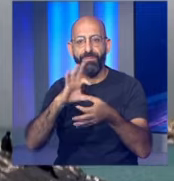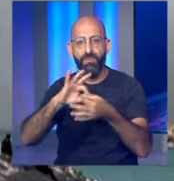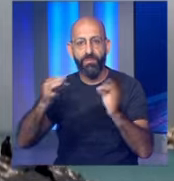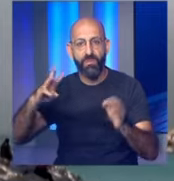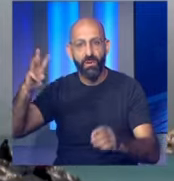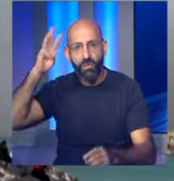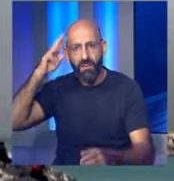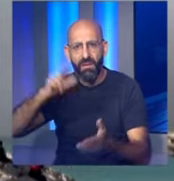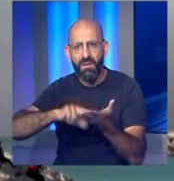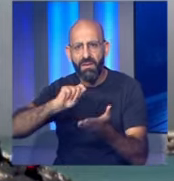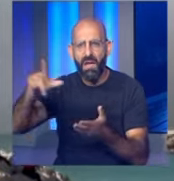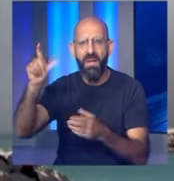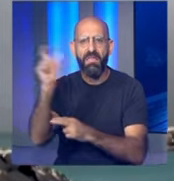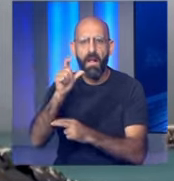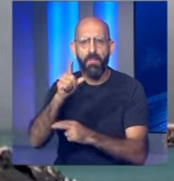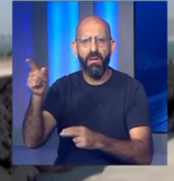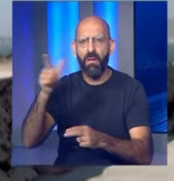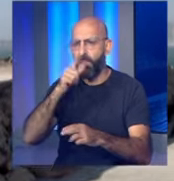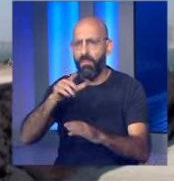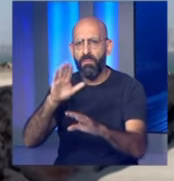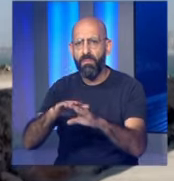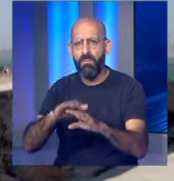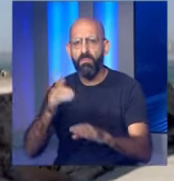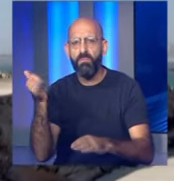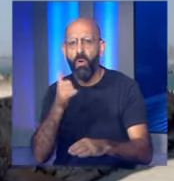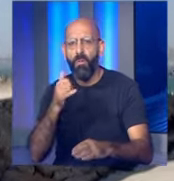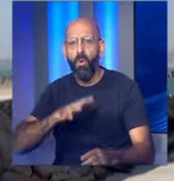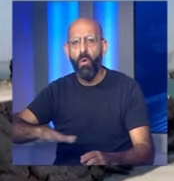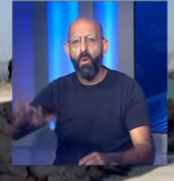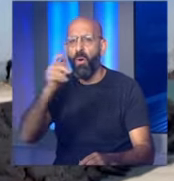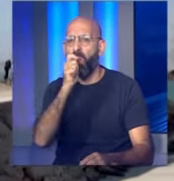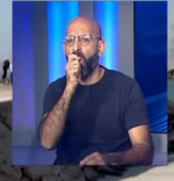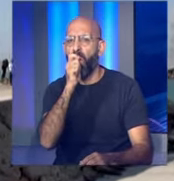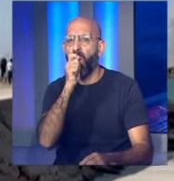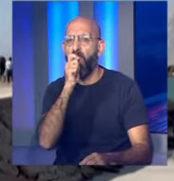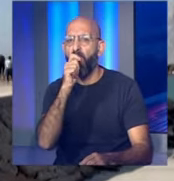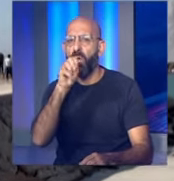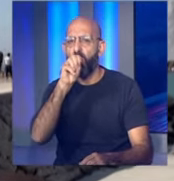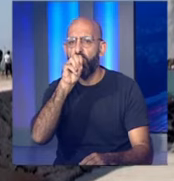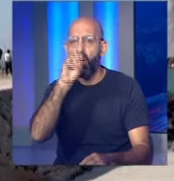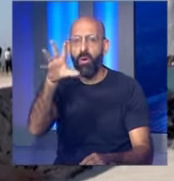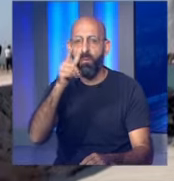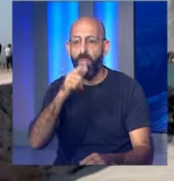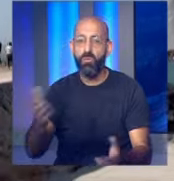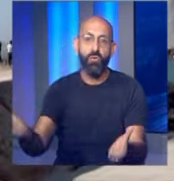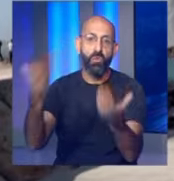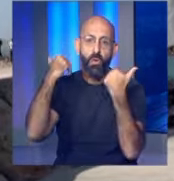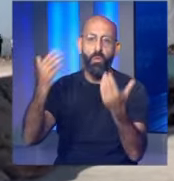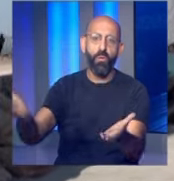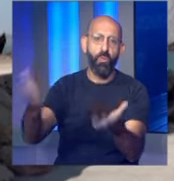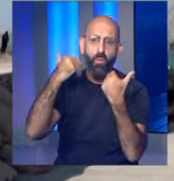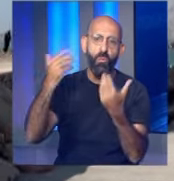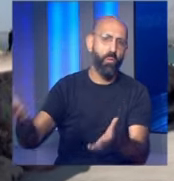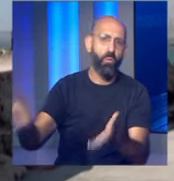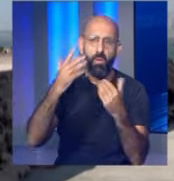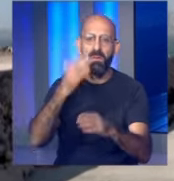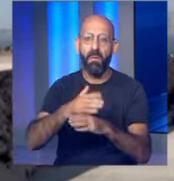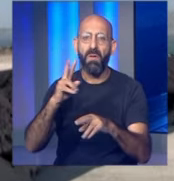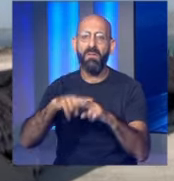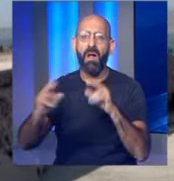المدني اللبناني وجمعية كشافة الرسالة الإسلامية الطلب ممن تبقى في المدينة عبر مكبرات